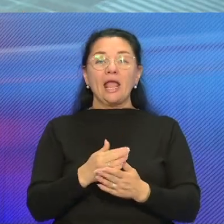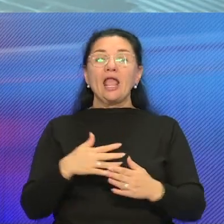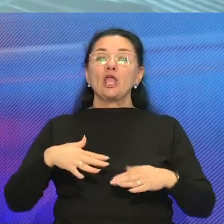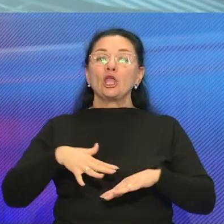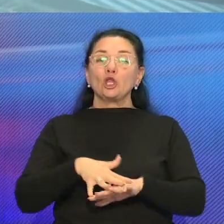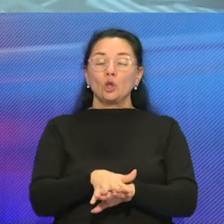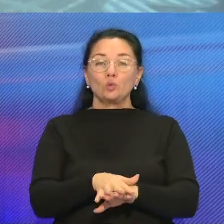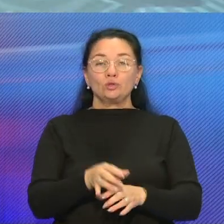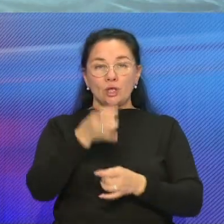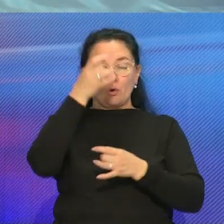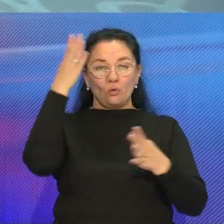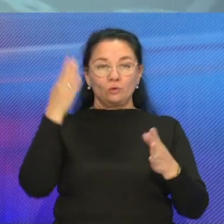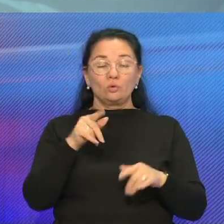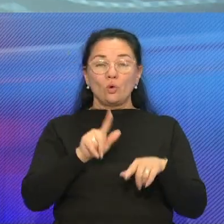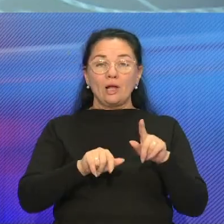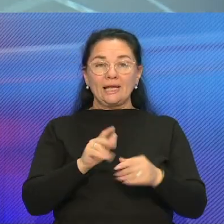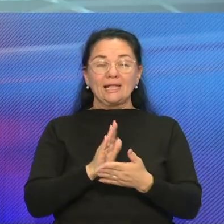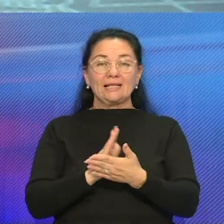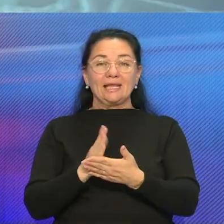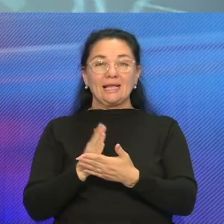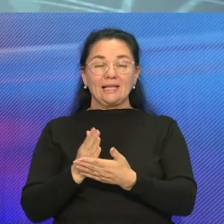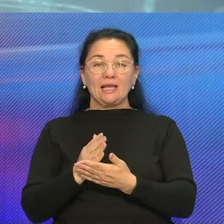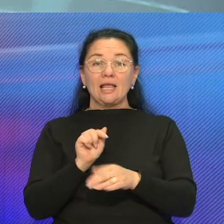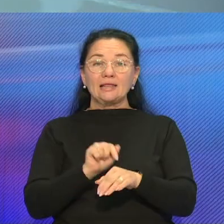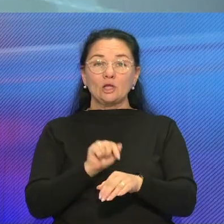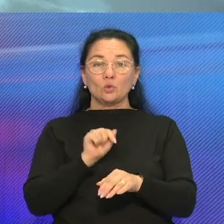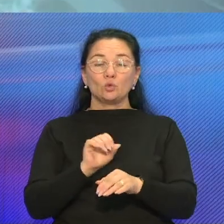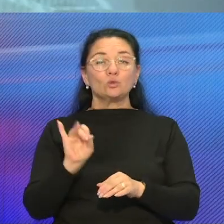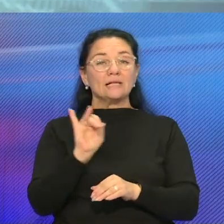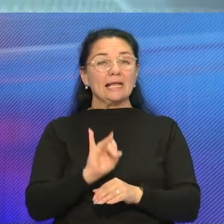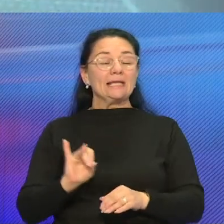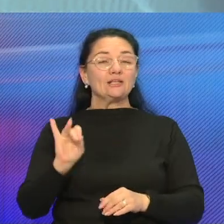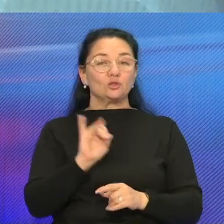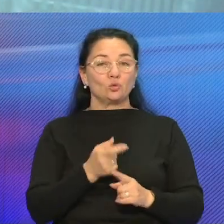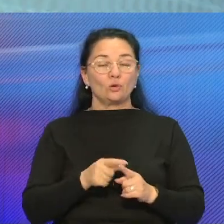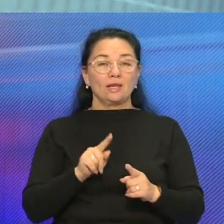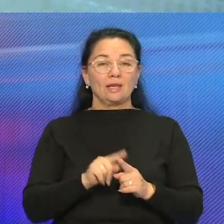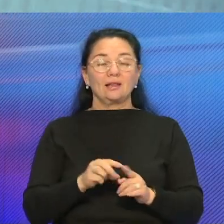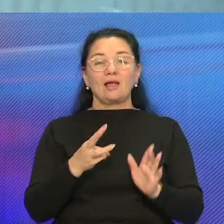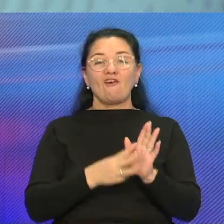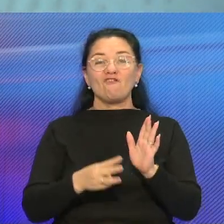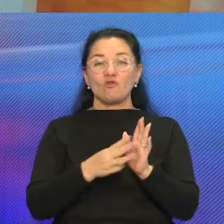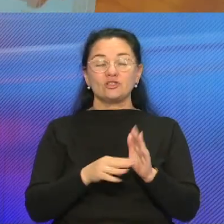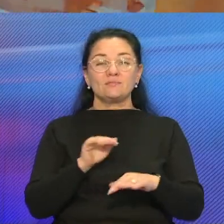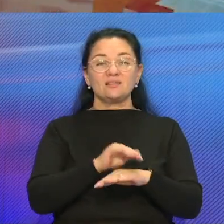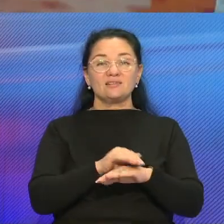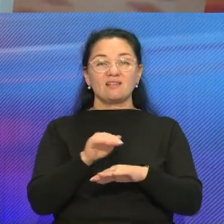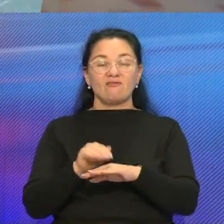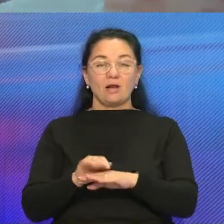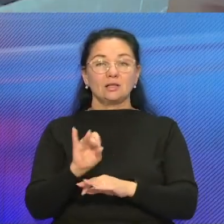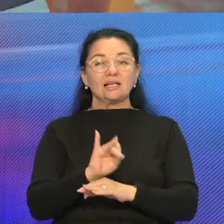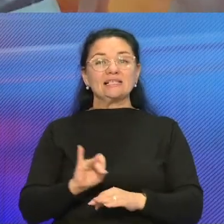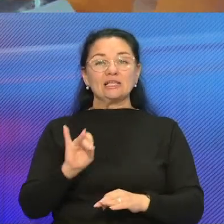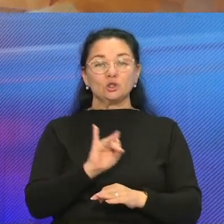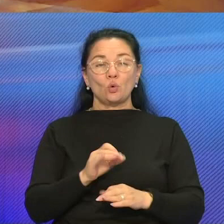Презентацца рэдкіх кніг дакрануться до істори. Анлайн-дайджест 80 фактів з істори іх родзіншіны.